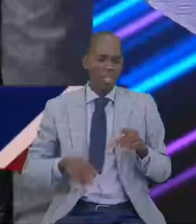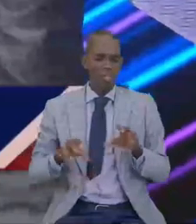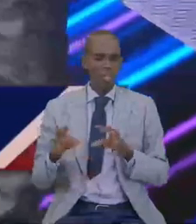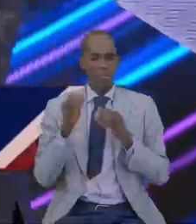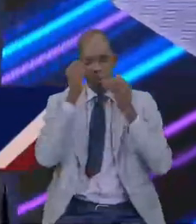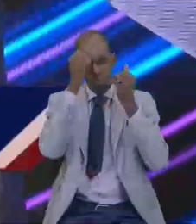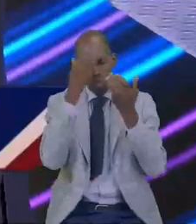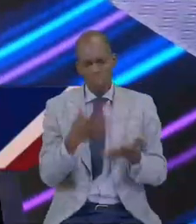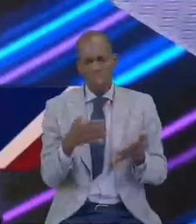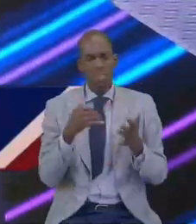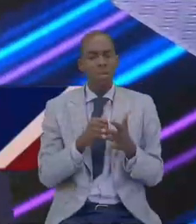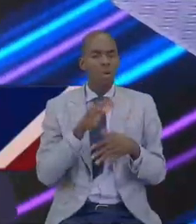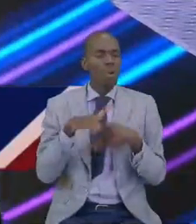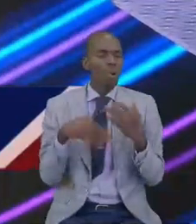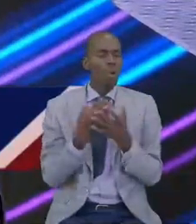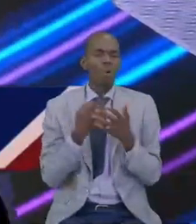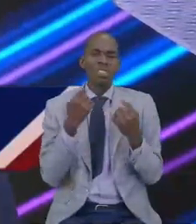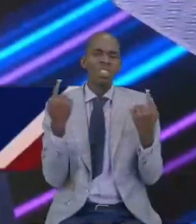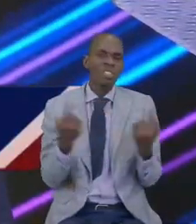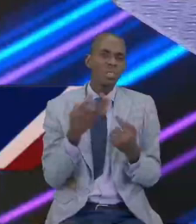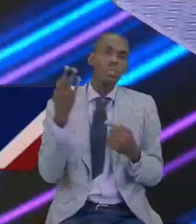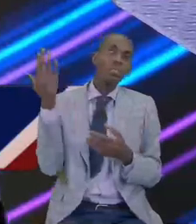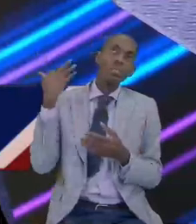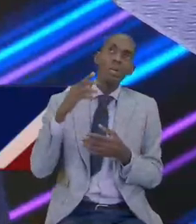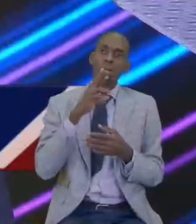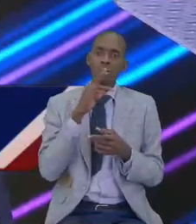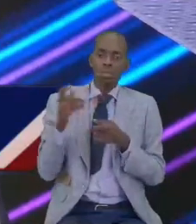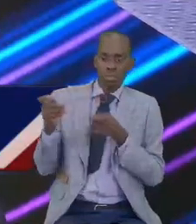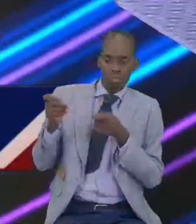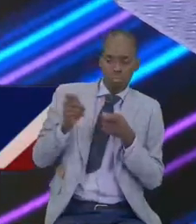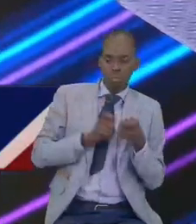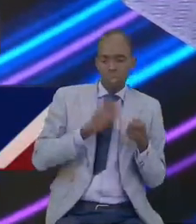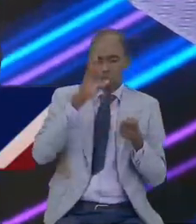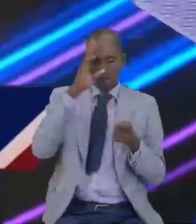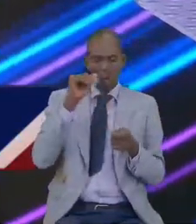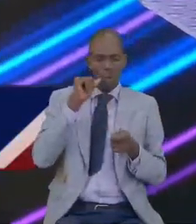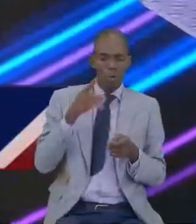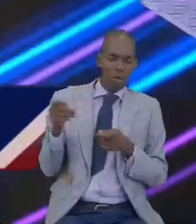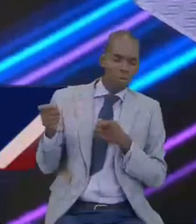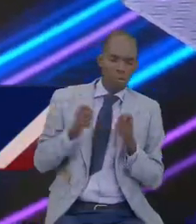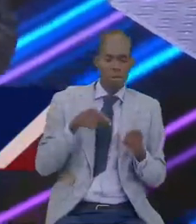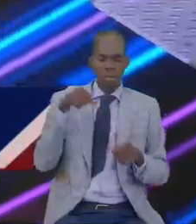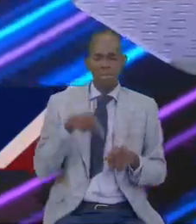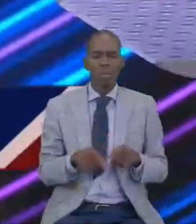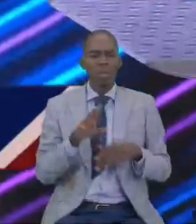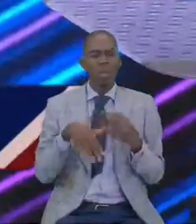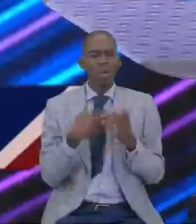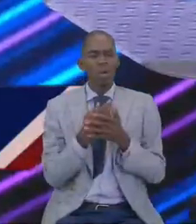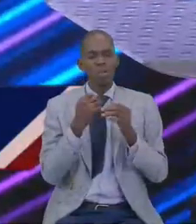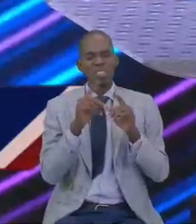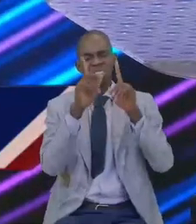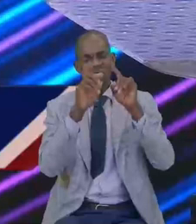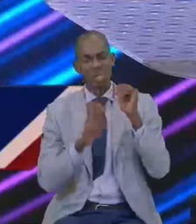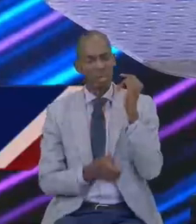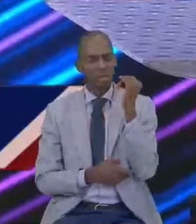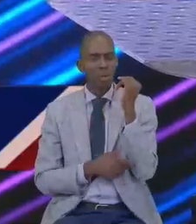du passé, ils le font tomber. Ils la font tomber. Toutes les tentations, les épreuves l'amènent à